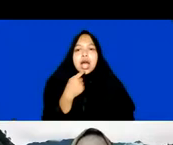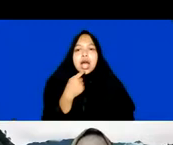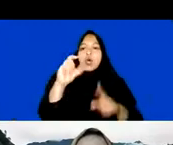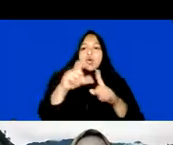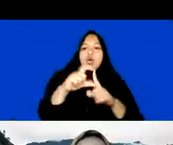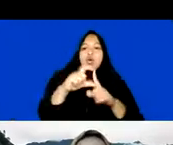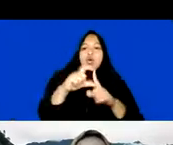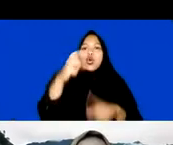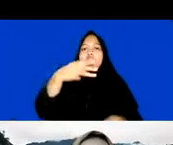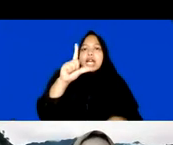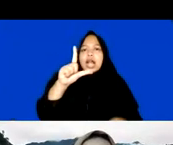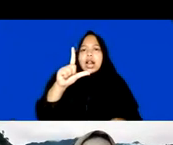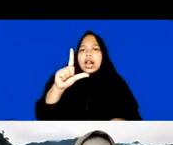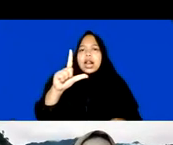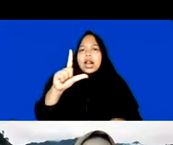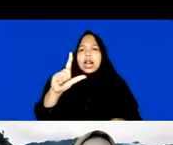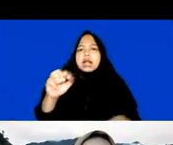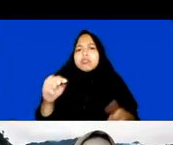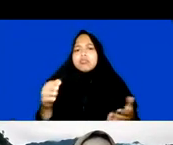apa? Yang mana, Mas?